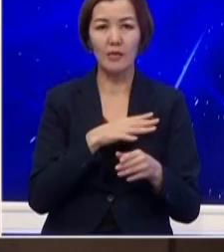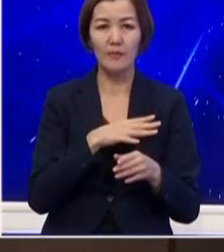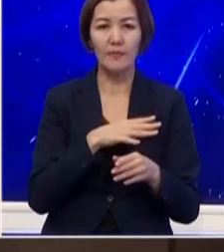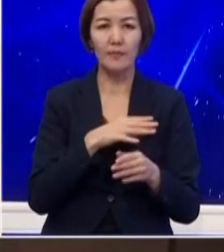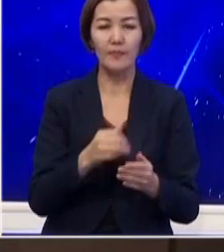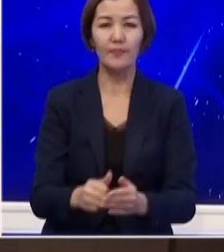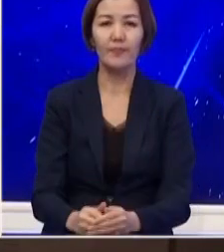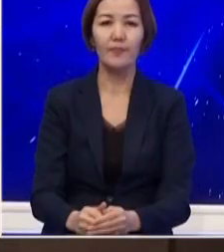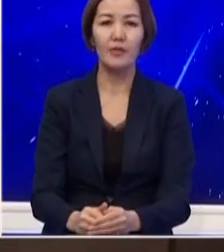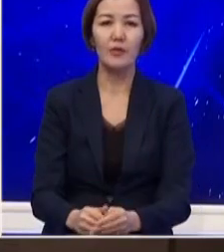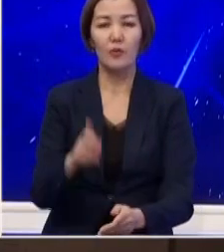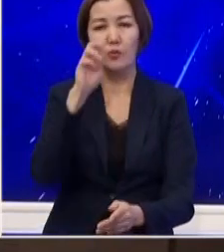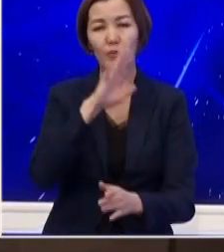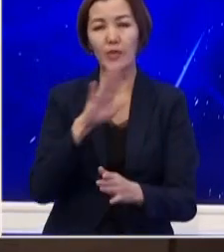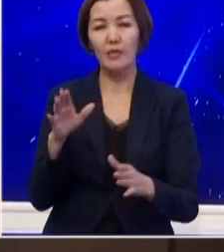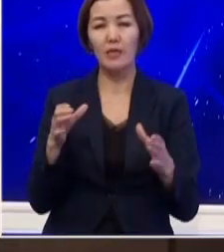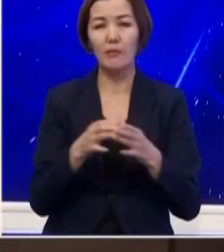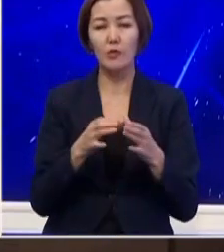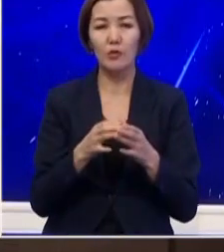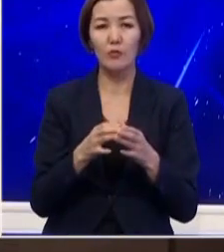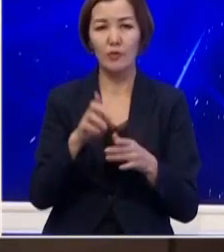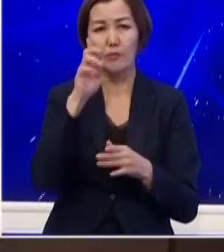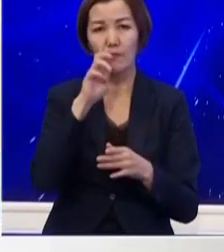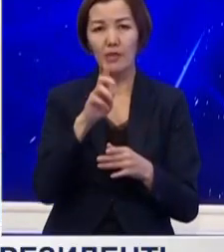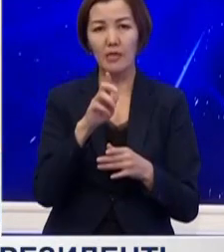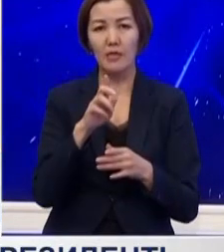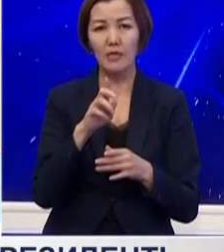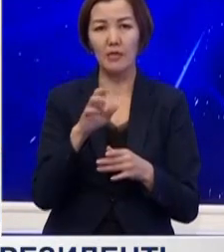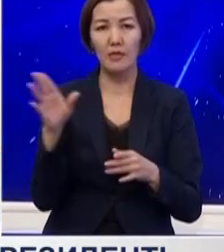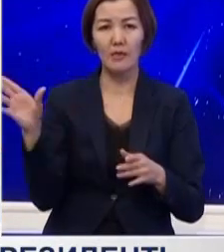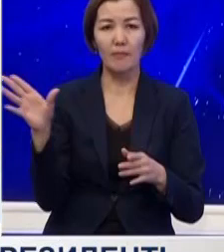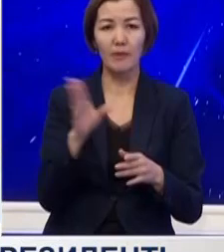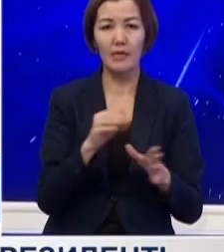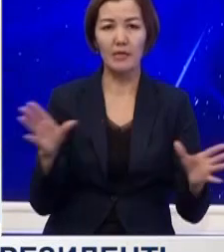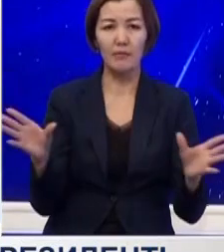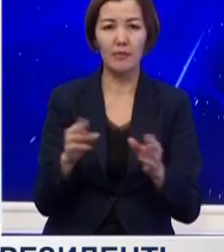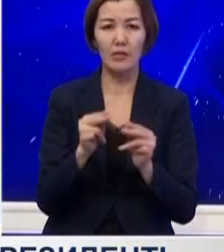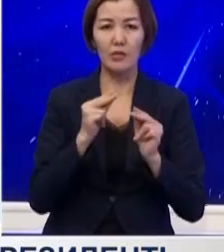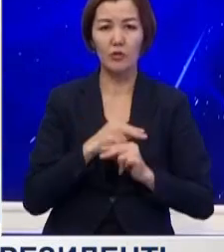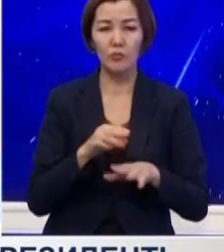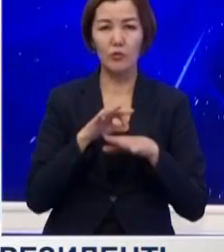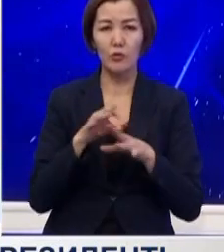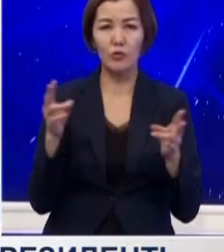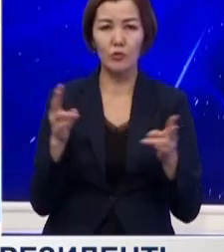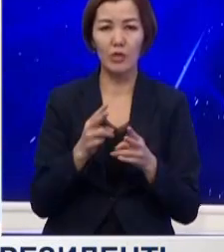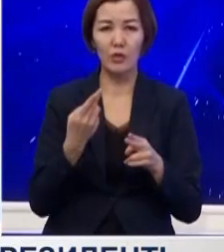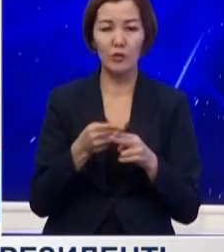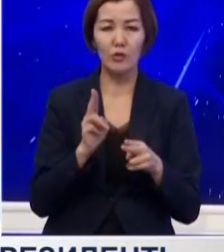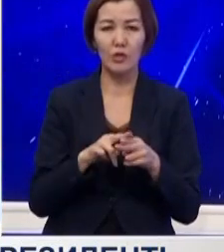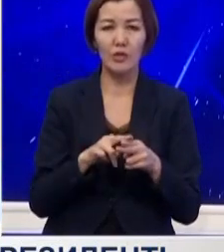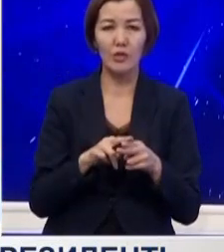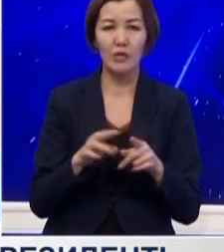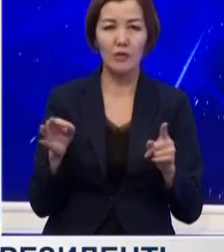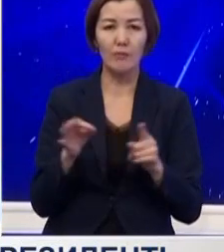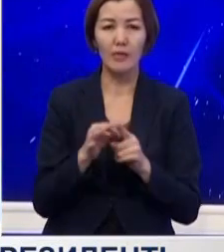Үкіметтік емес ұйым менен мемлекет тарапынан бәрі бірлесе жұмыс жасау керек. Себебі